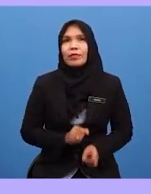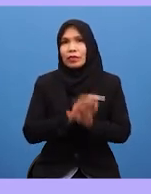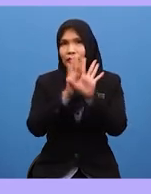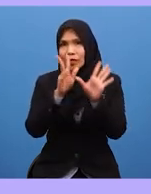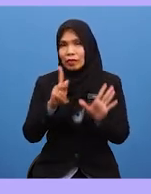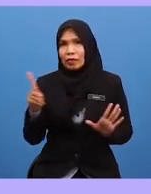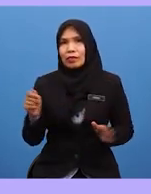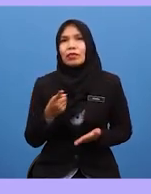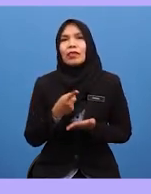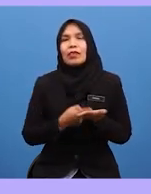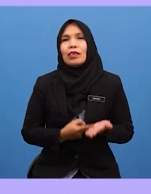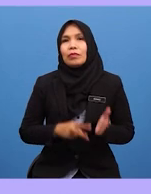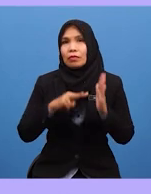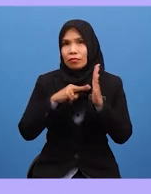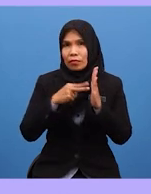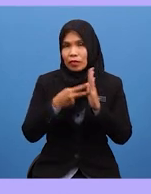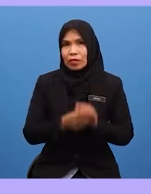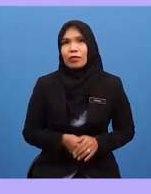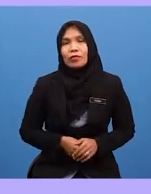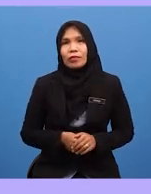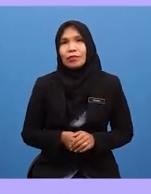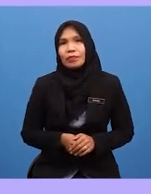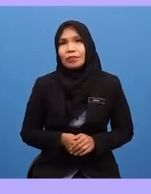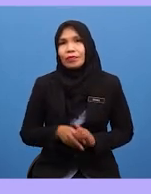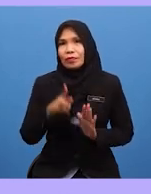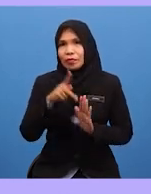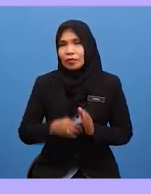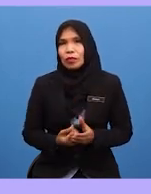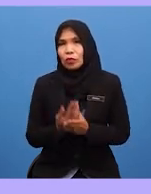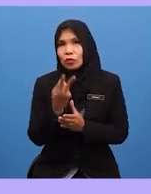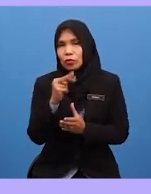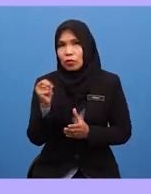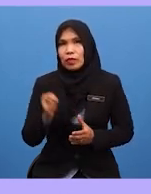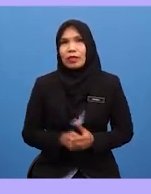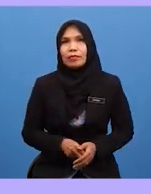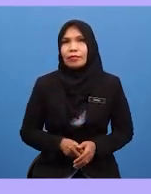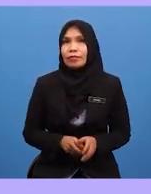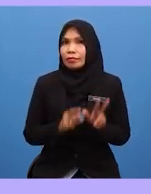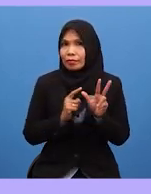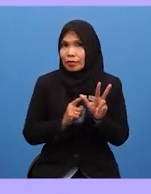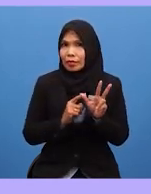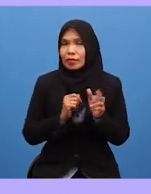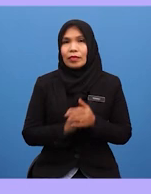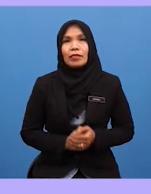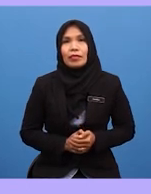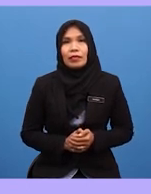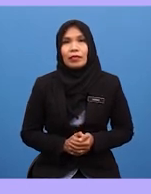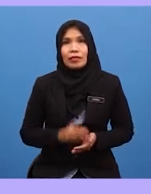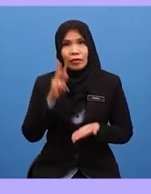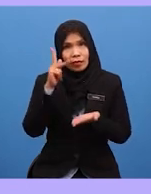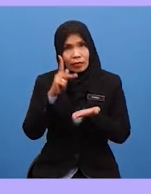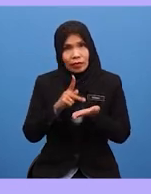menjelaskan apa maksud pertumbuhan. Ketiga, mengenal